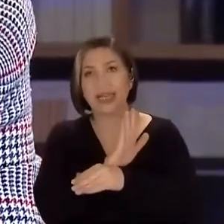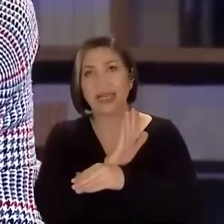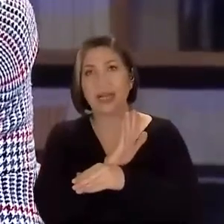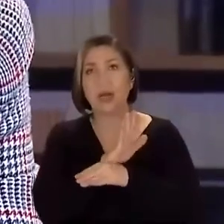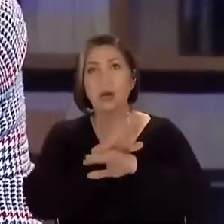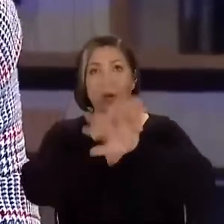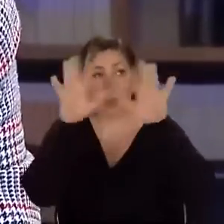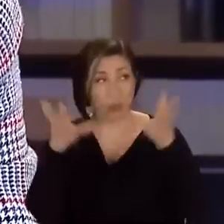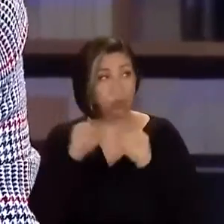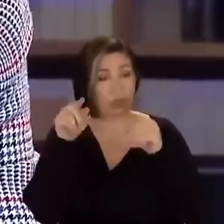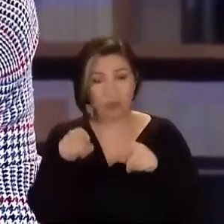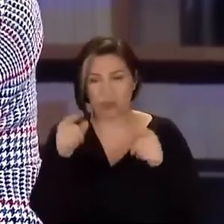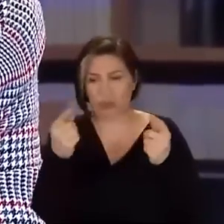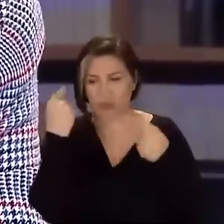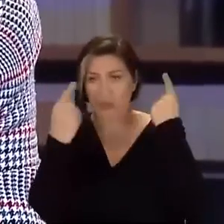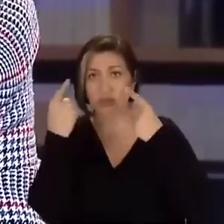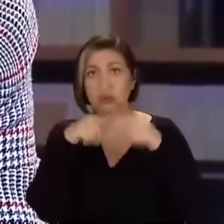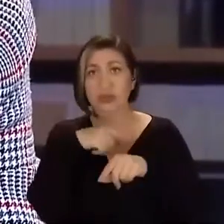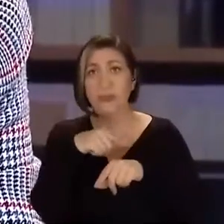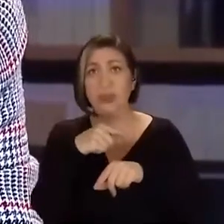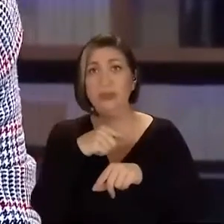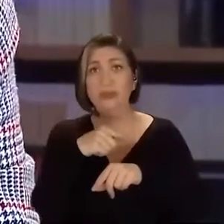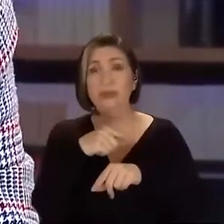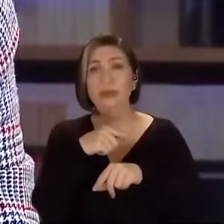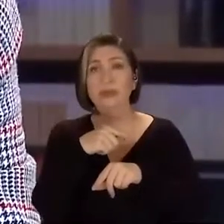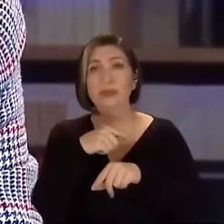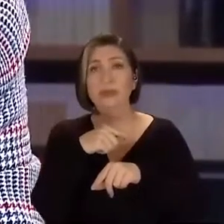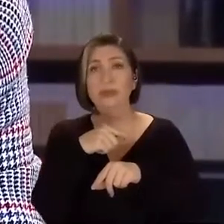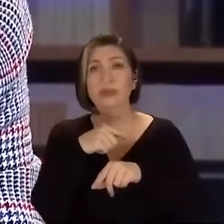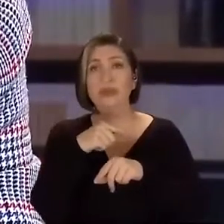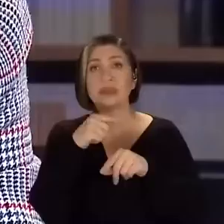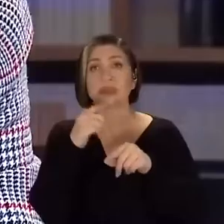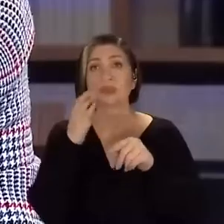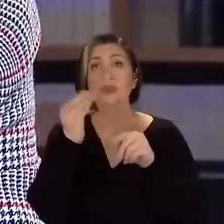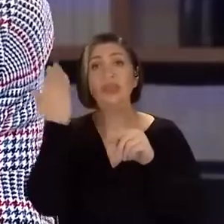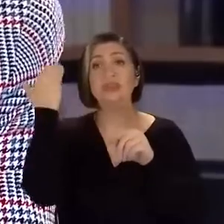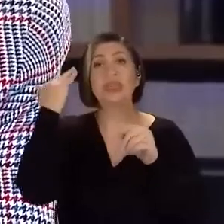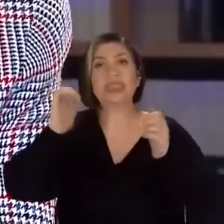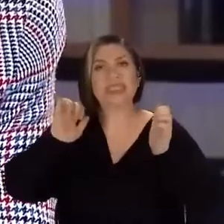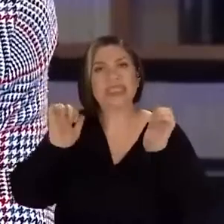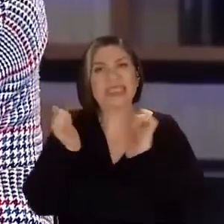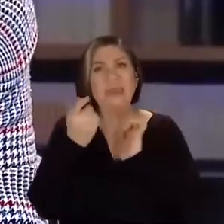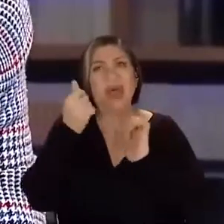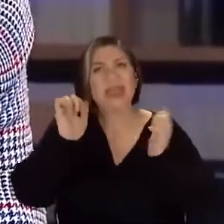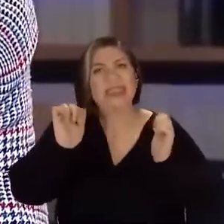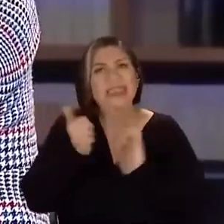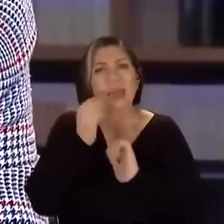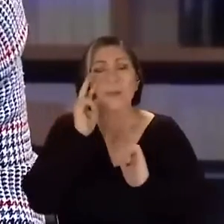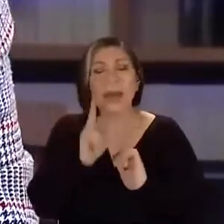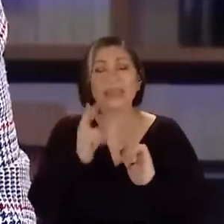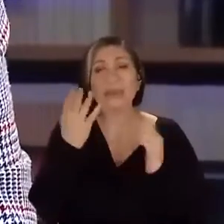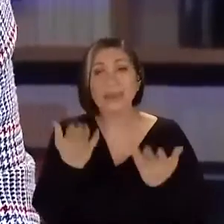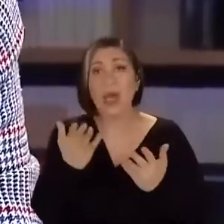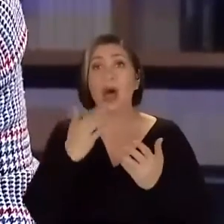bütün izlediklerimizden ve geçmişteki krizlere baktığımızda burada da ya borsada